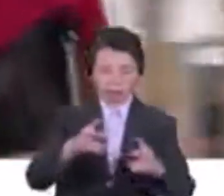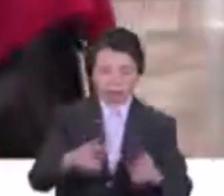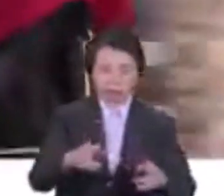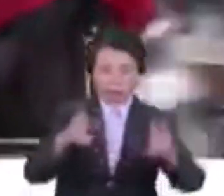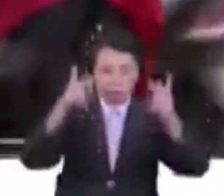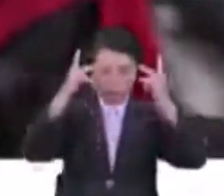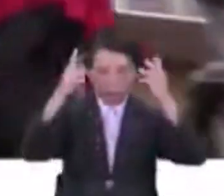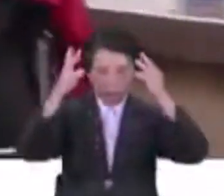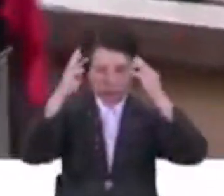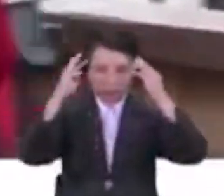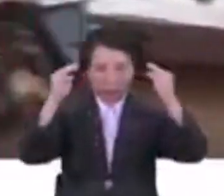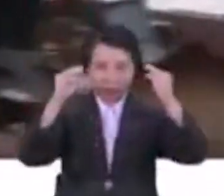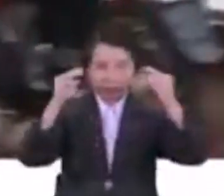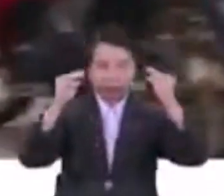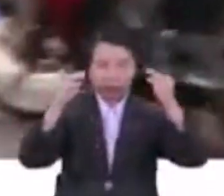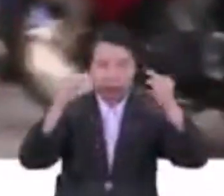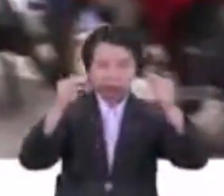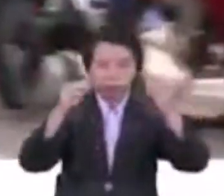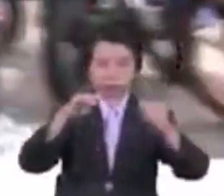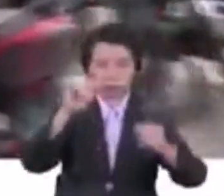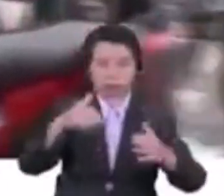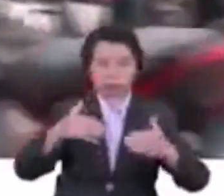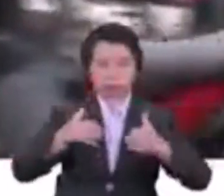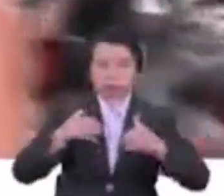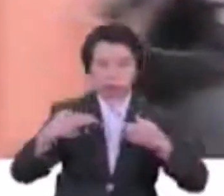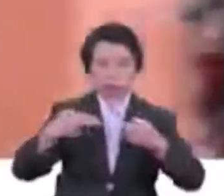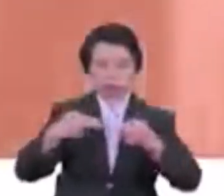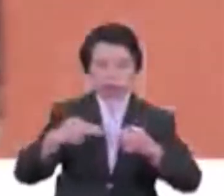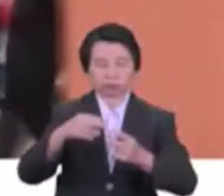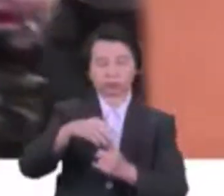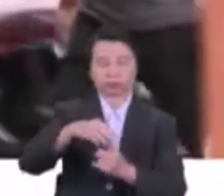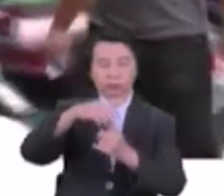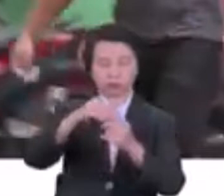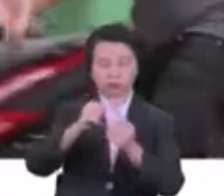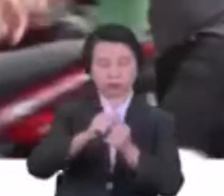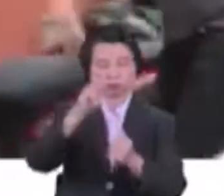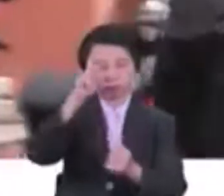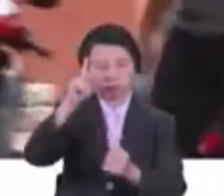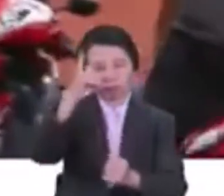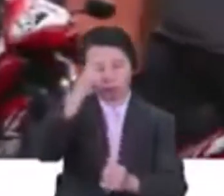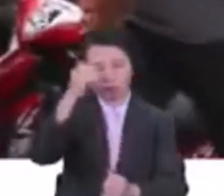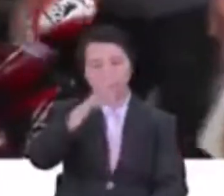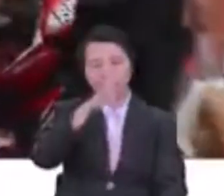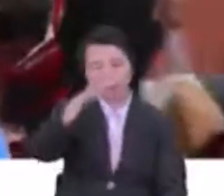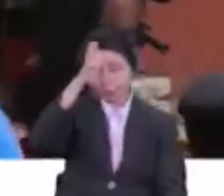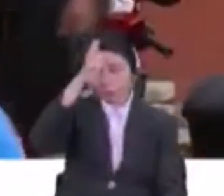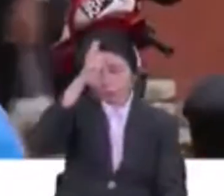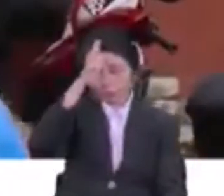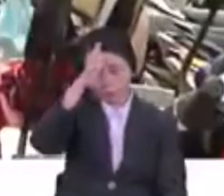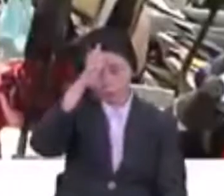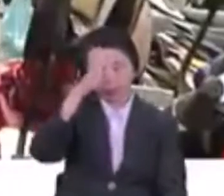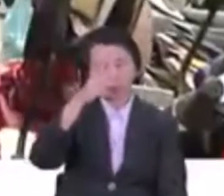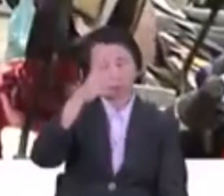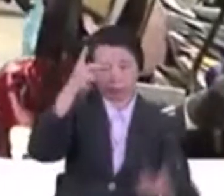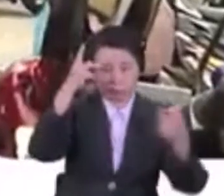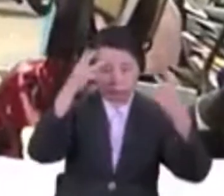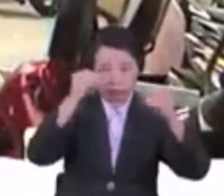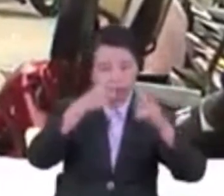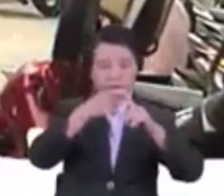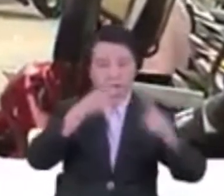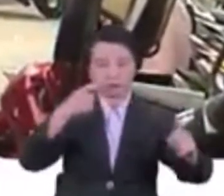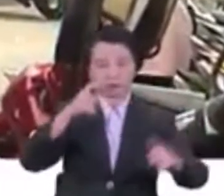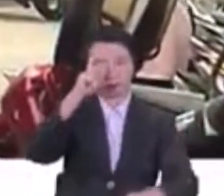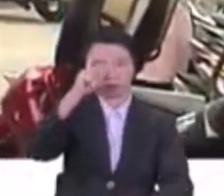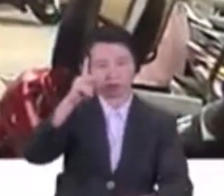Menteri Datuk Seri Ismail Sabri Yaakob yang mempunyai hubungan istimewa dengan negeri itu kerana ibu bapa beliau berasal dari Kelantan.